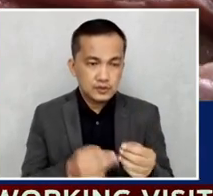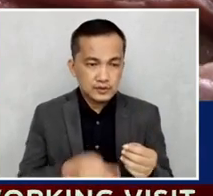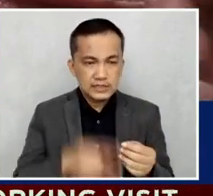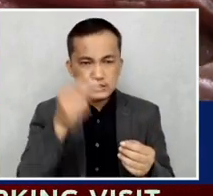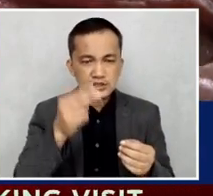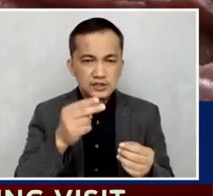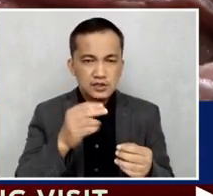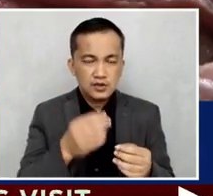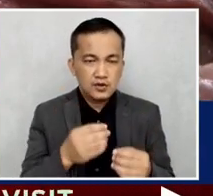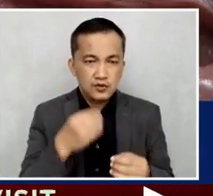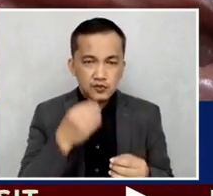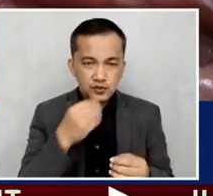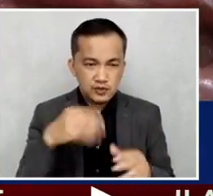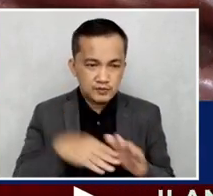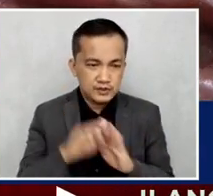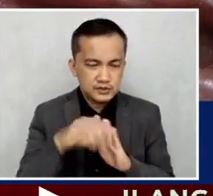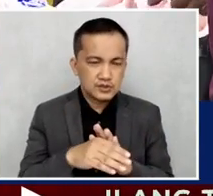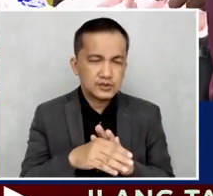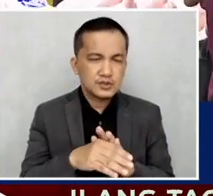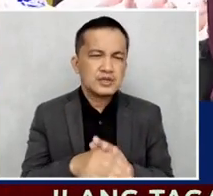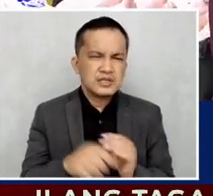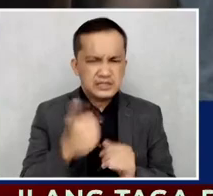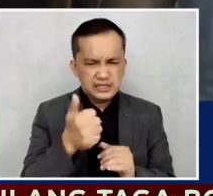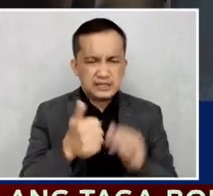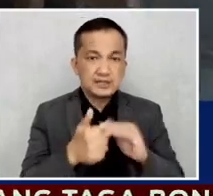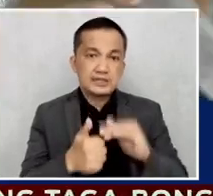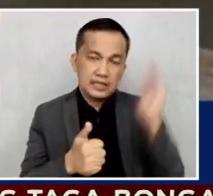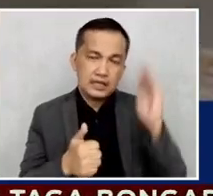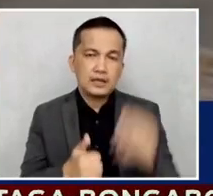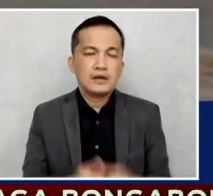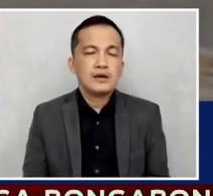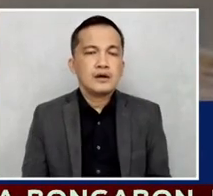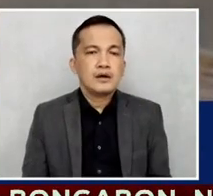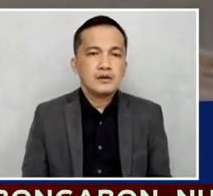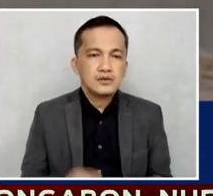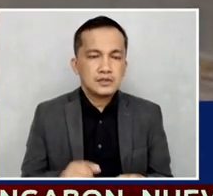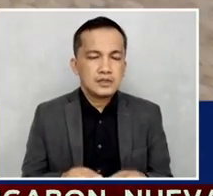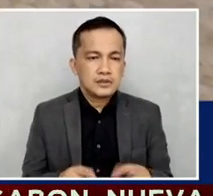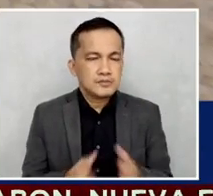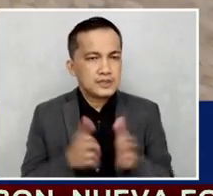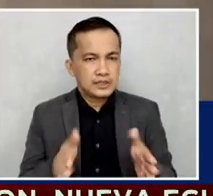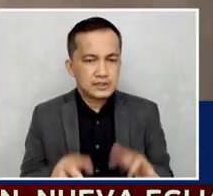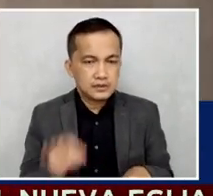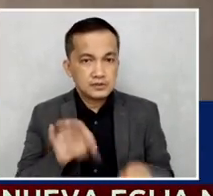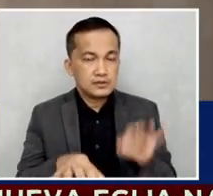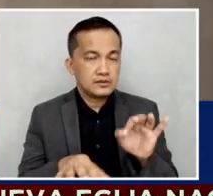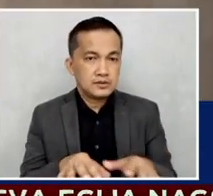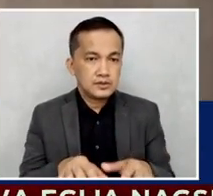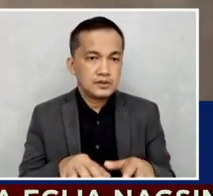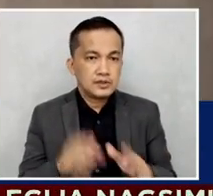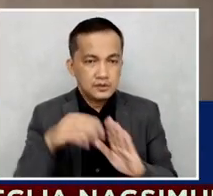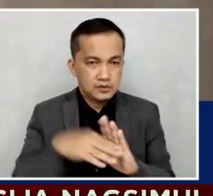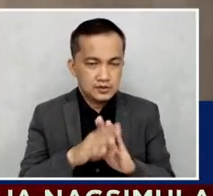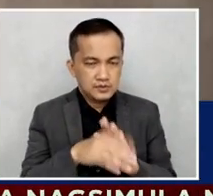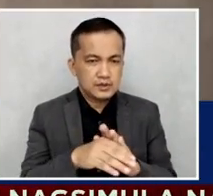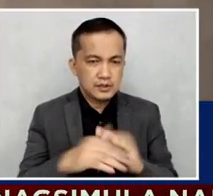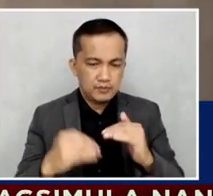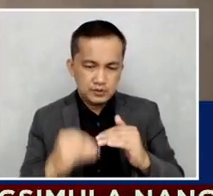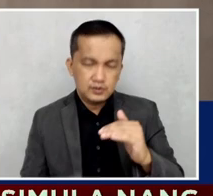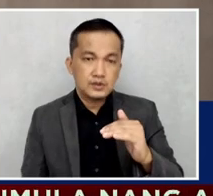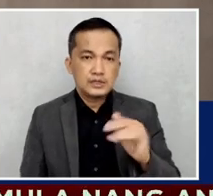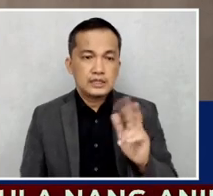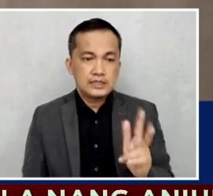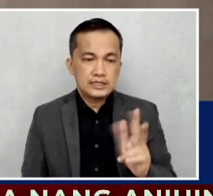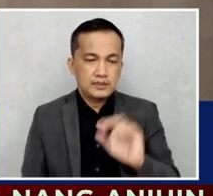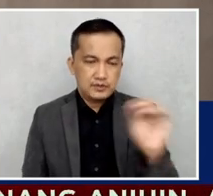inflation natin eh. Double digit na tayo. Ito ay malaki yung contribution niya talaga doon sa inflation of the bottom 30%